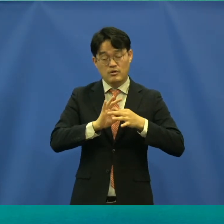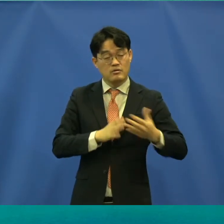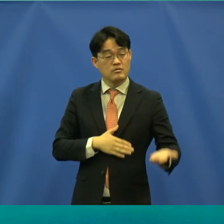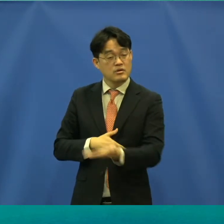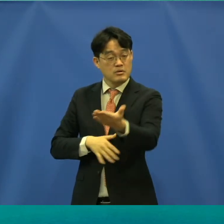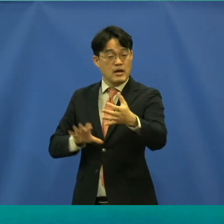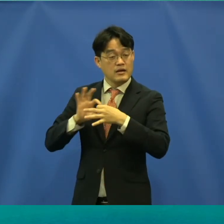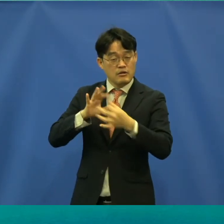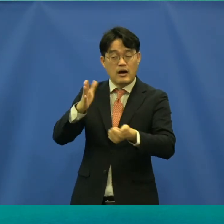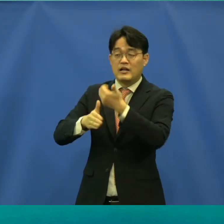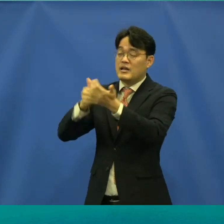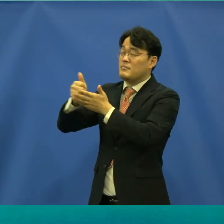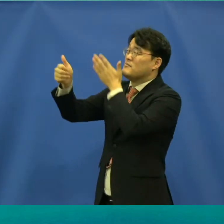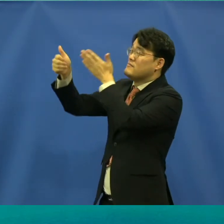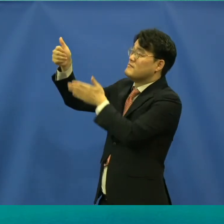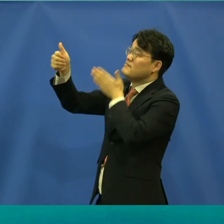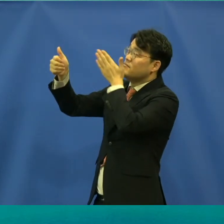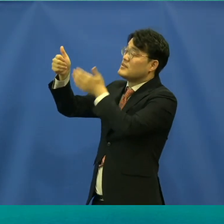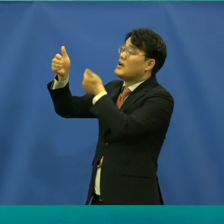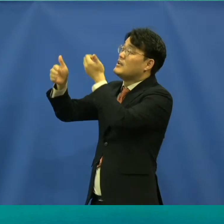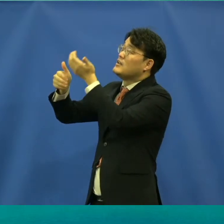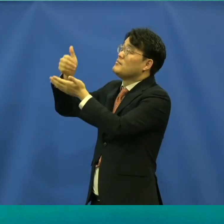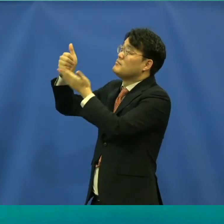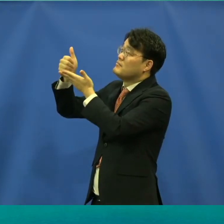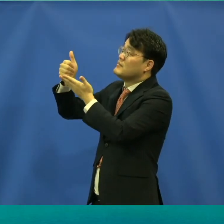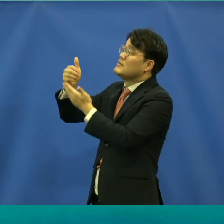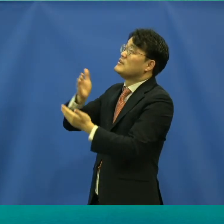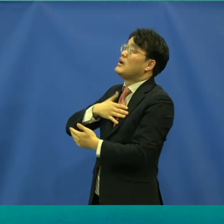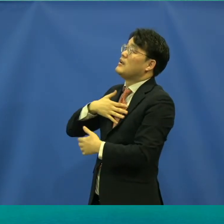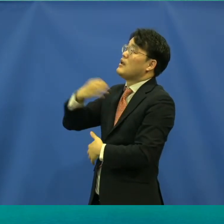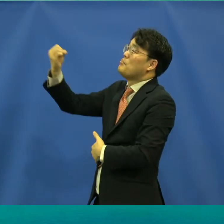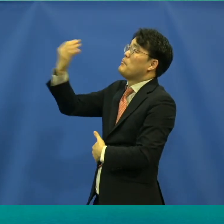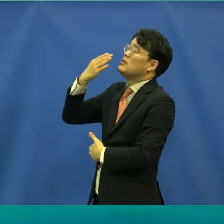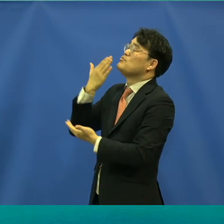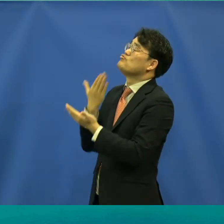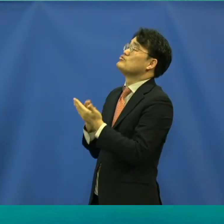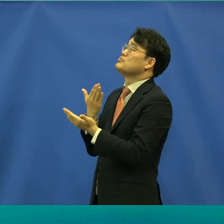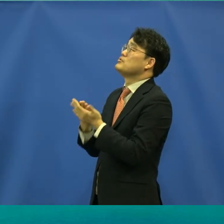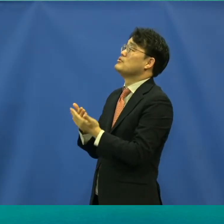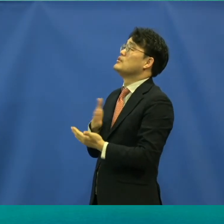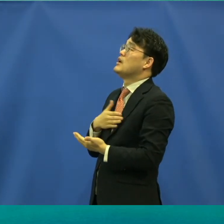하나님께 구하십시오. 말씀하십시오. 듣겠습니다.